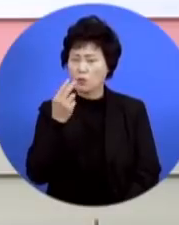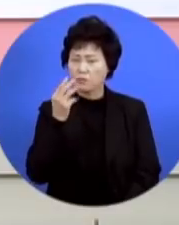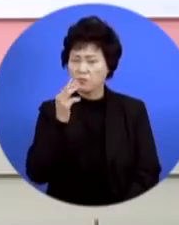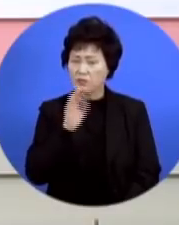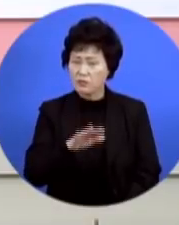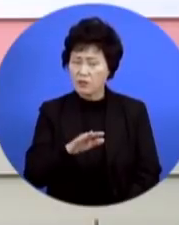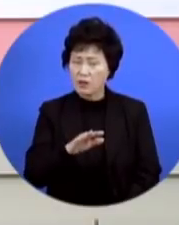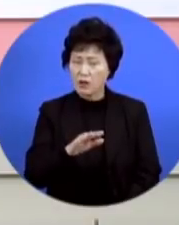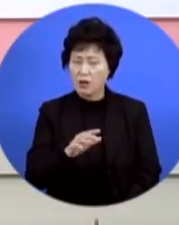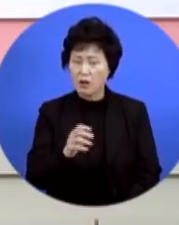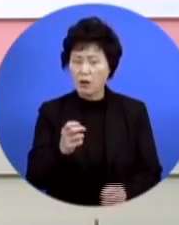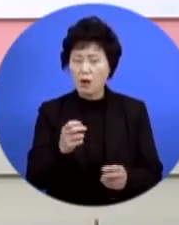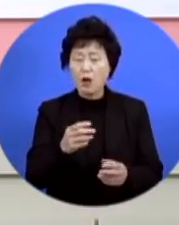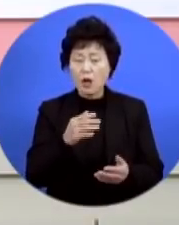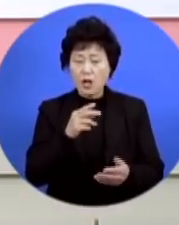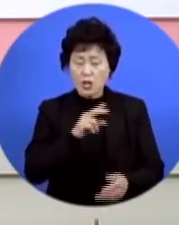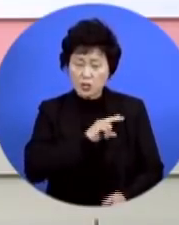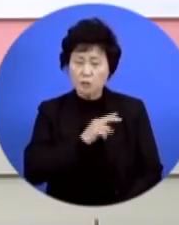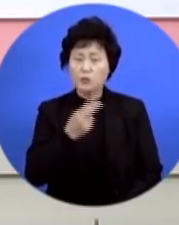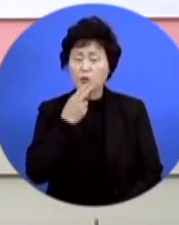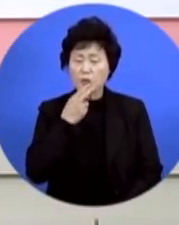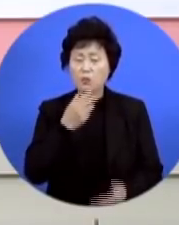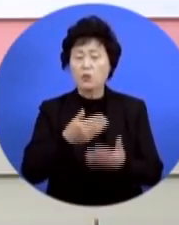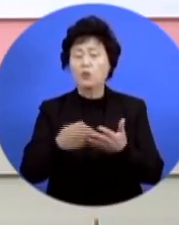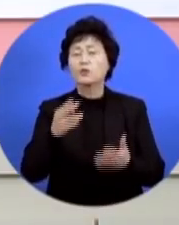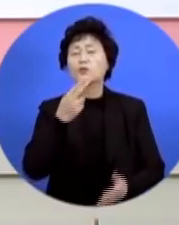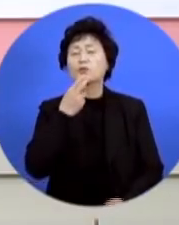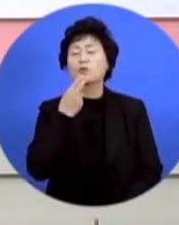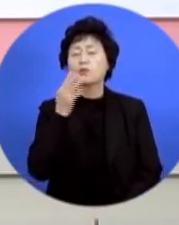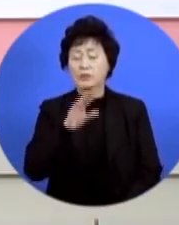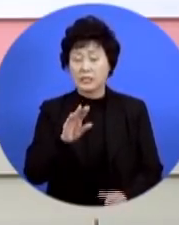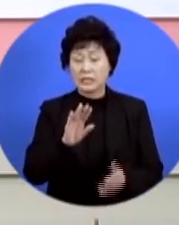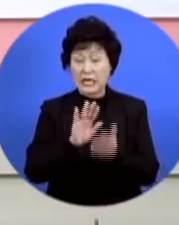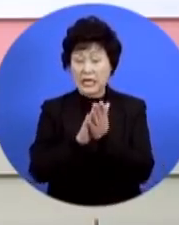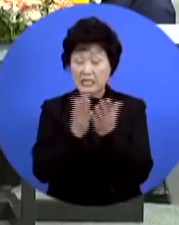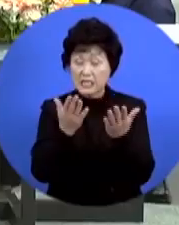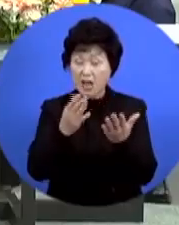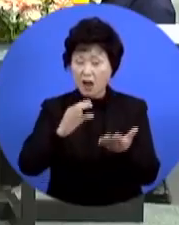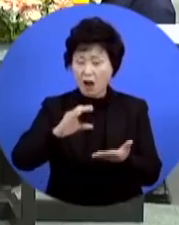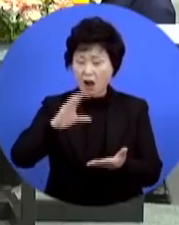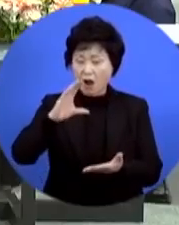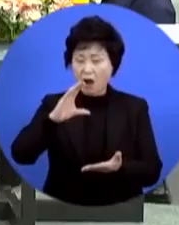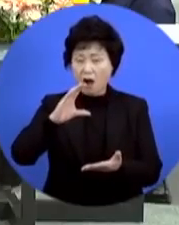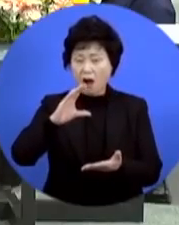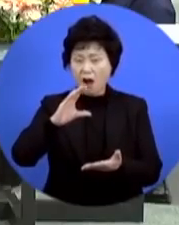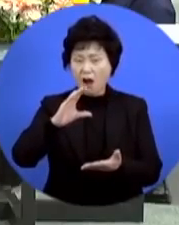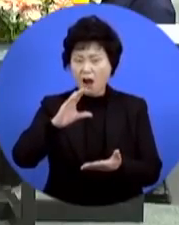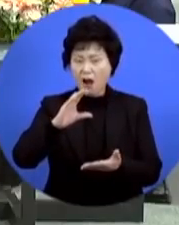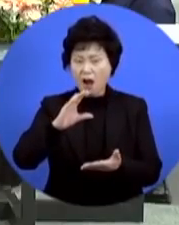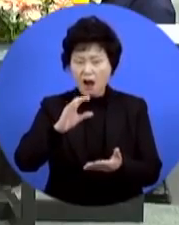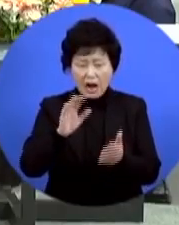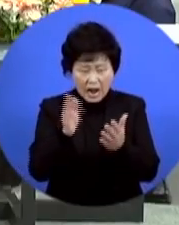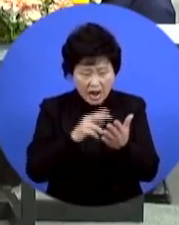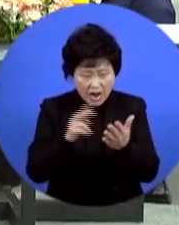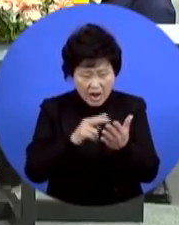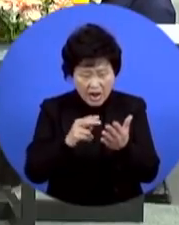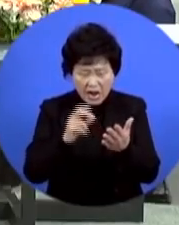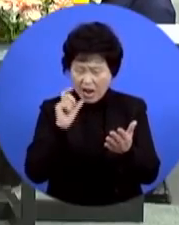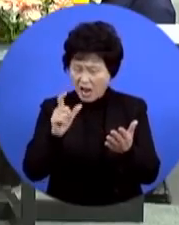넘는 책을 두꺼워. 이거 그림도 없는데 너무 두껍다. 그리고 리더십이 이거 딱딱한데 그래서 대부분의